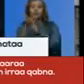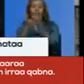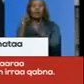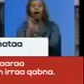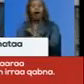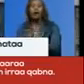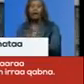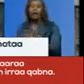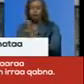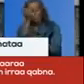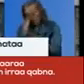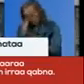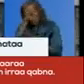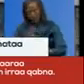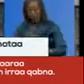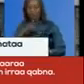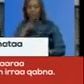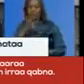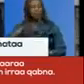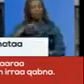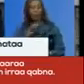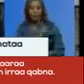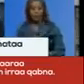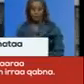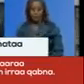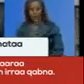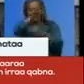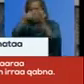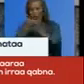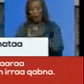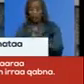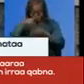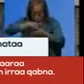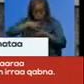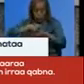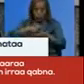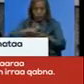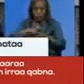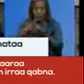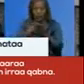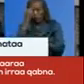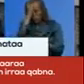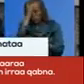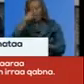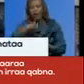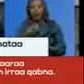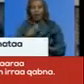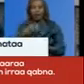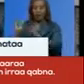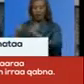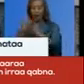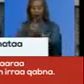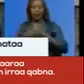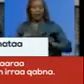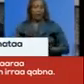ሀገራችሁ ቁጭት ሳይሰማችሁ አይቀርም ሁላችንም ውስጥ ያ ቁጭት አለ እንደ ሀገር ያለን